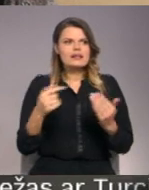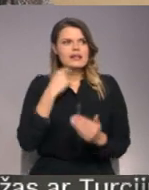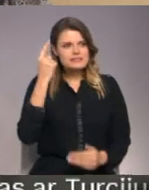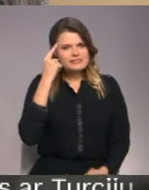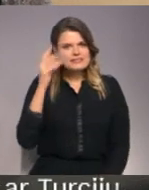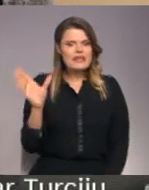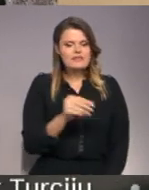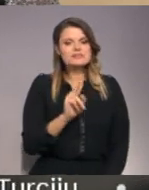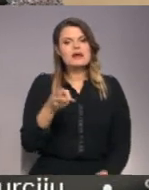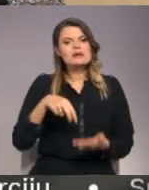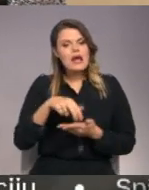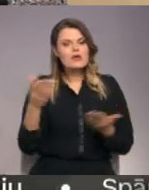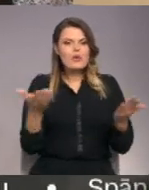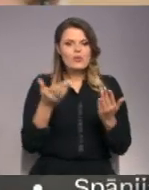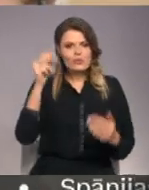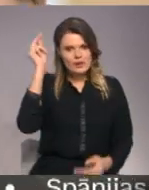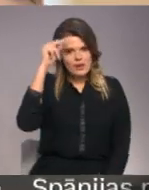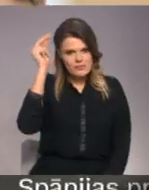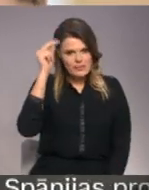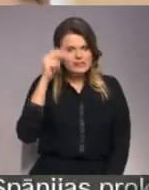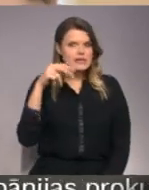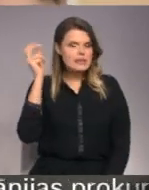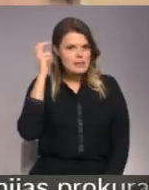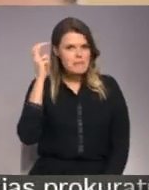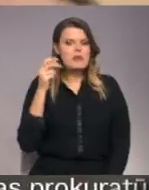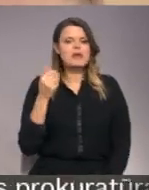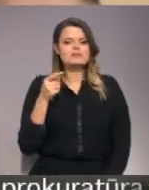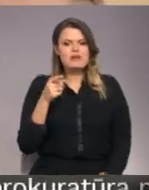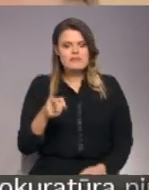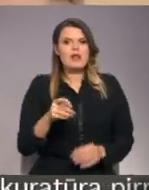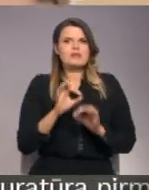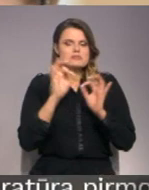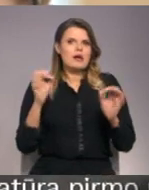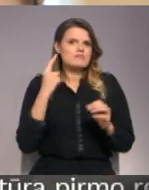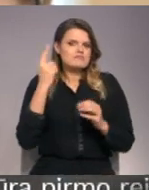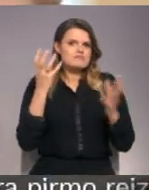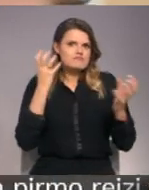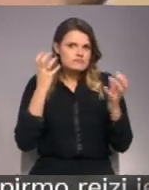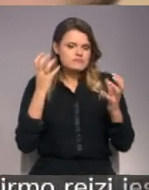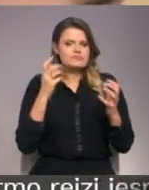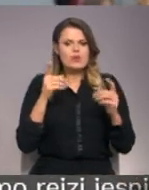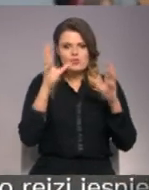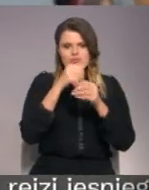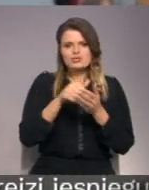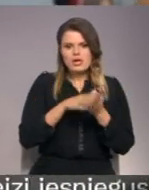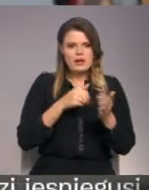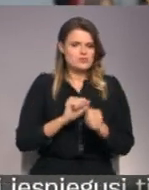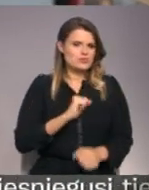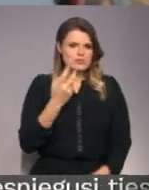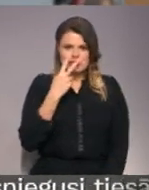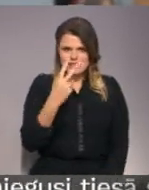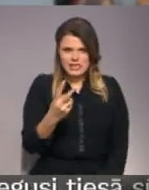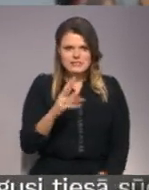visu. Kā iet, kur mācās. Mudītas implants, kas ir viņas ceļš uz skaņu pasauli, ir tumšā krāsā un gandrīz